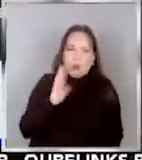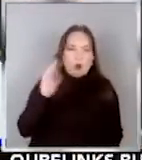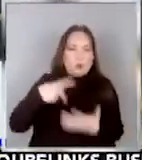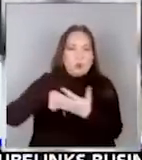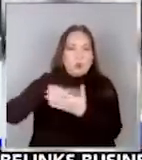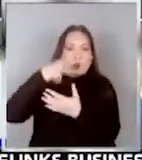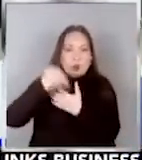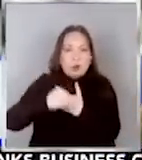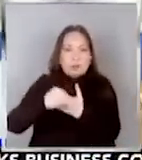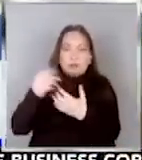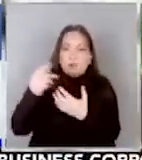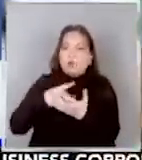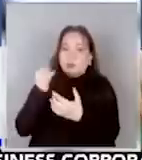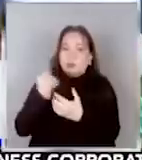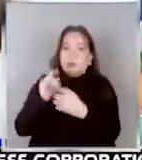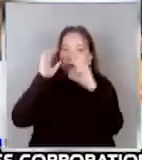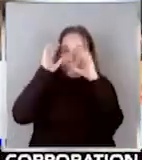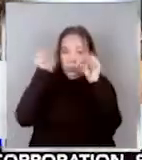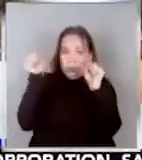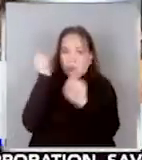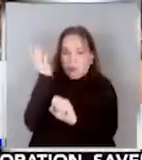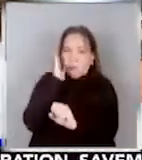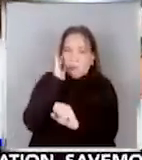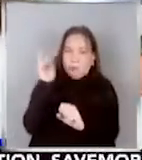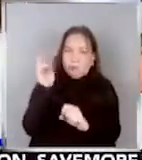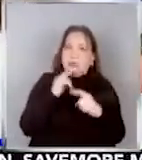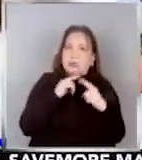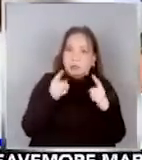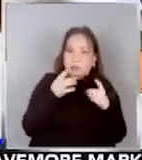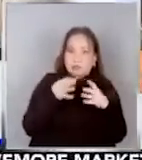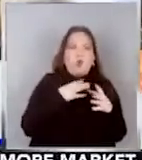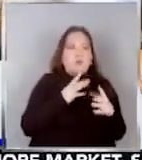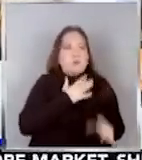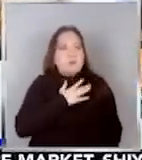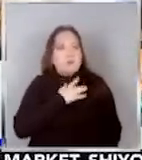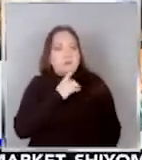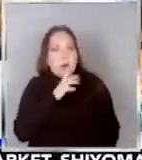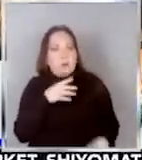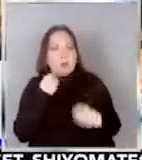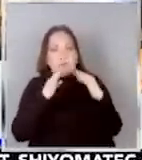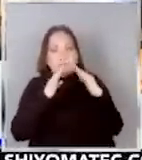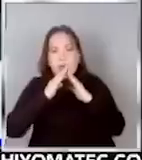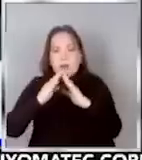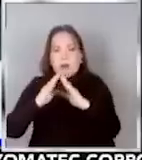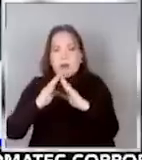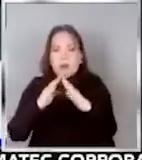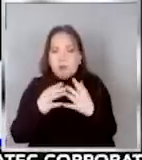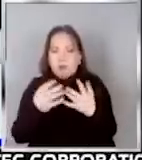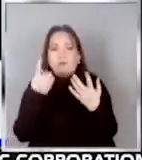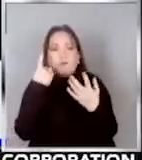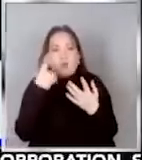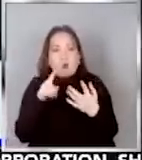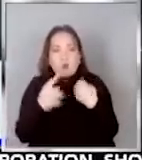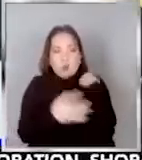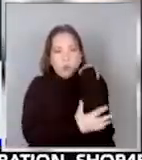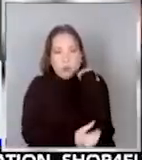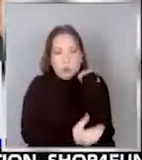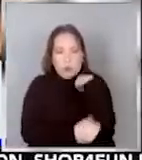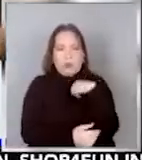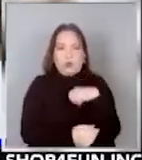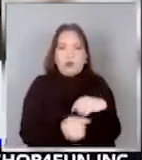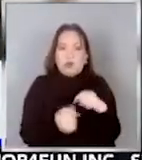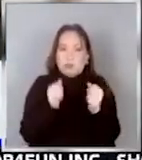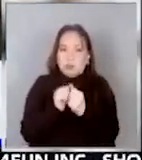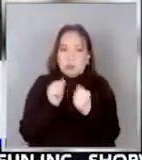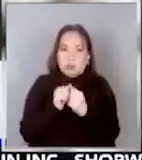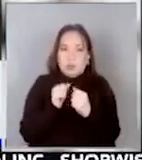tinutupad lang niya ang ipinangako niya noong kampanya na pabahay para sa mga mahihirap. Kabilang narito ang 2